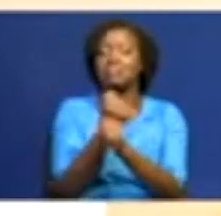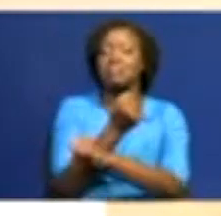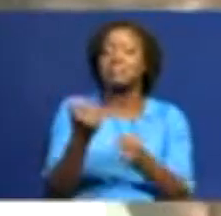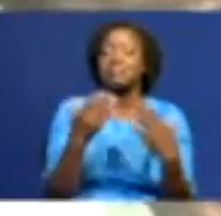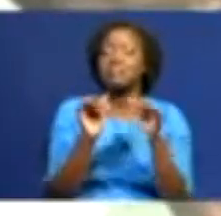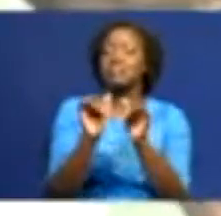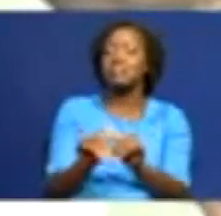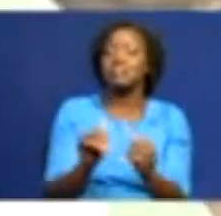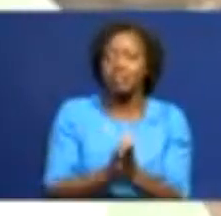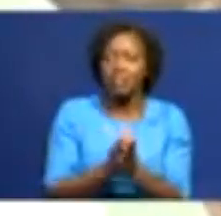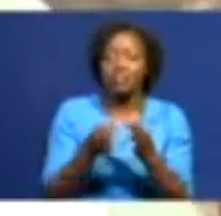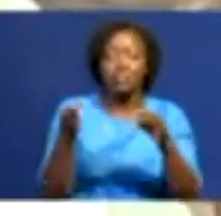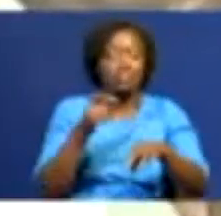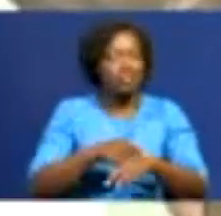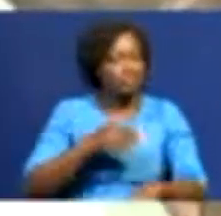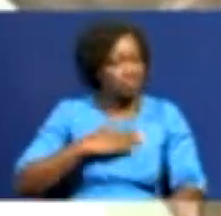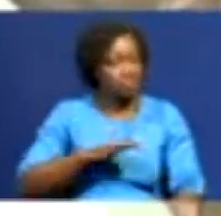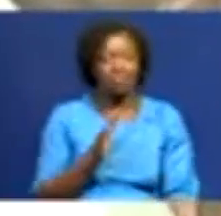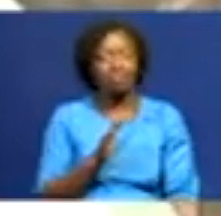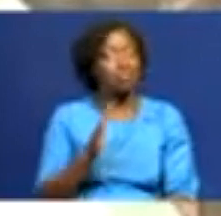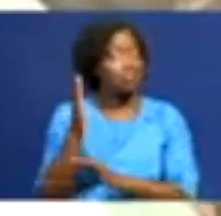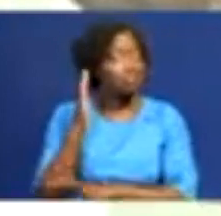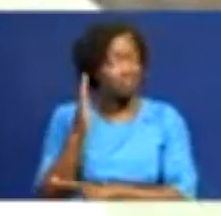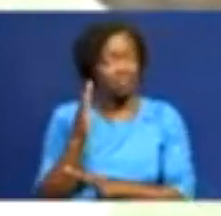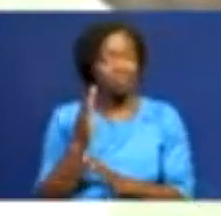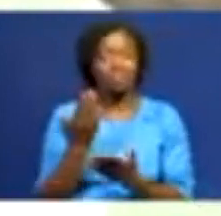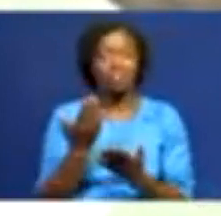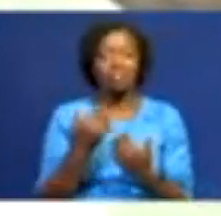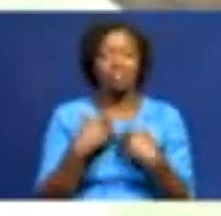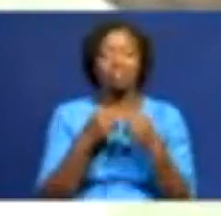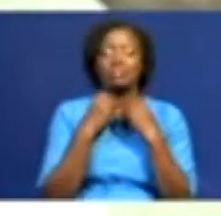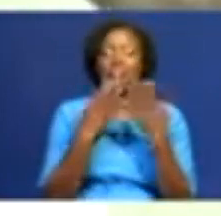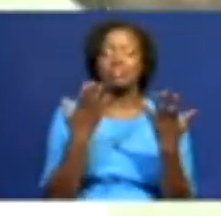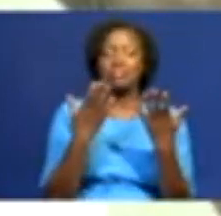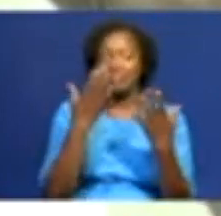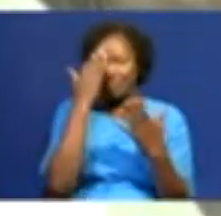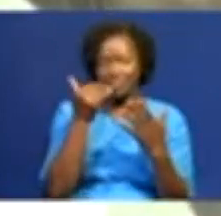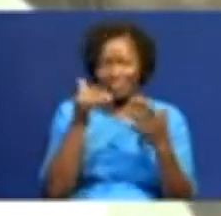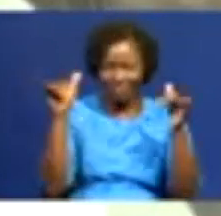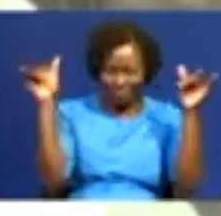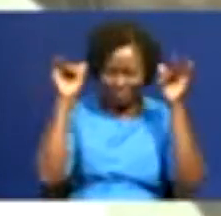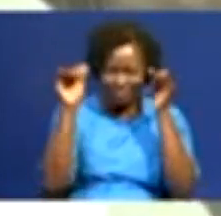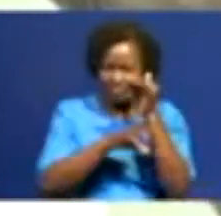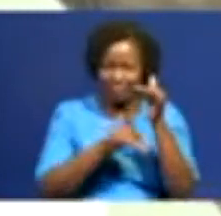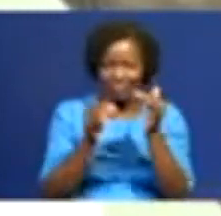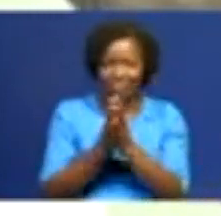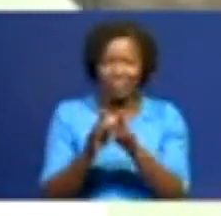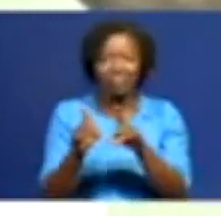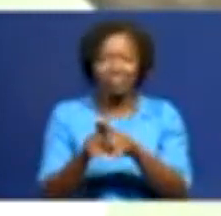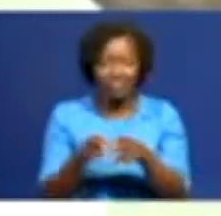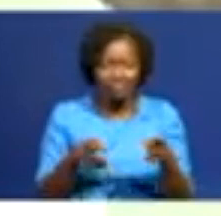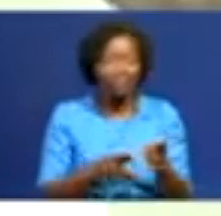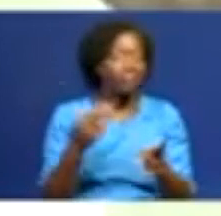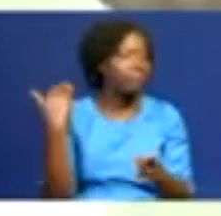kalika. Kwa muda mrefu hii Samburu hatukuwa na usalama kwa sababu ya wizi wa ng'ombe, pamoja na ukora wa barabara,